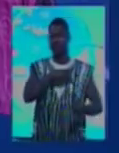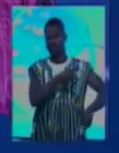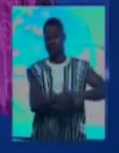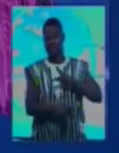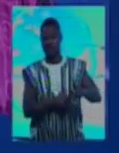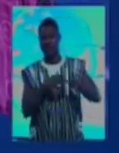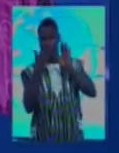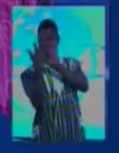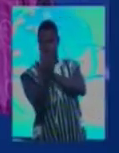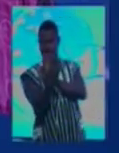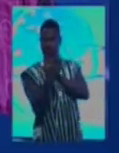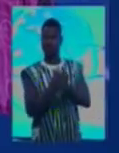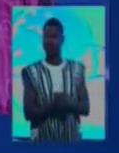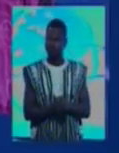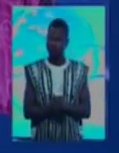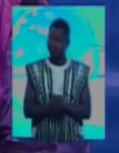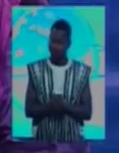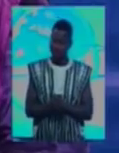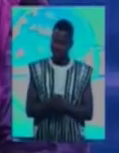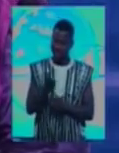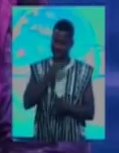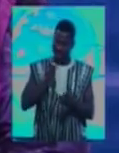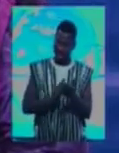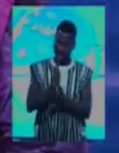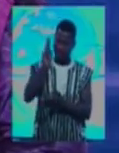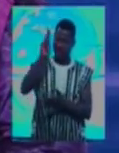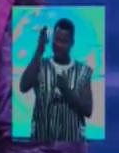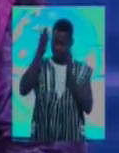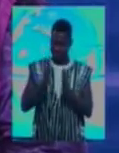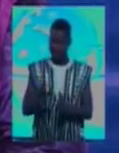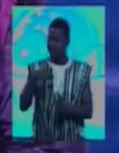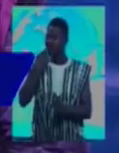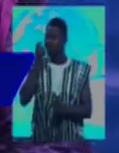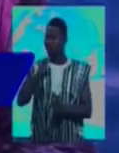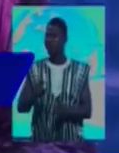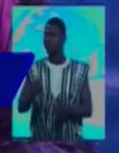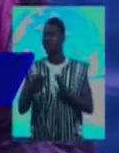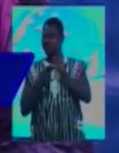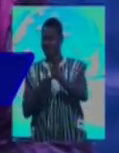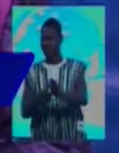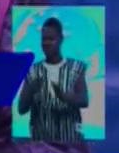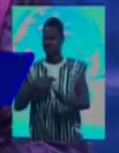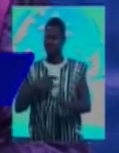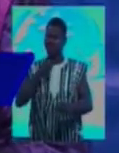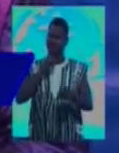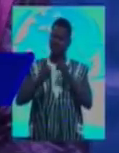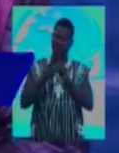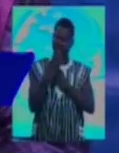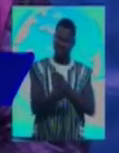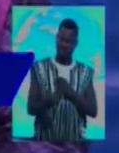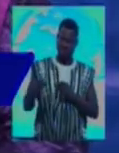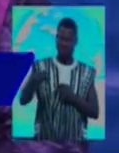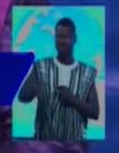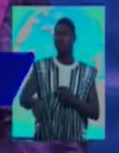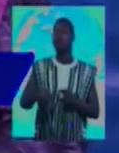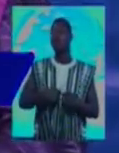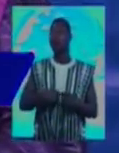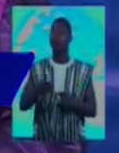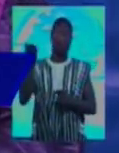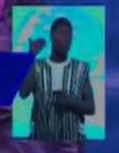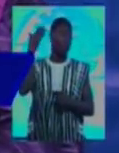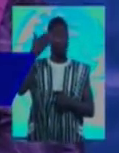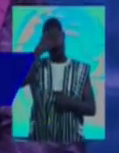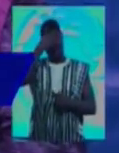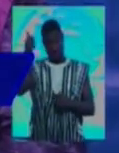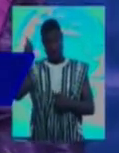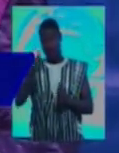face à mon public, et l'universitaire qui devait me présenter, il a parlé de choses, moi-même, j'avais oublié parfois. Donc, c'est